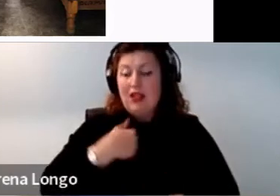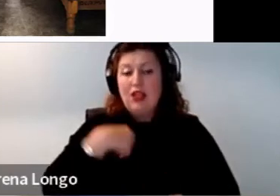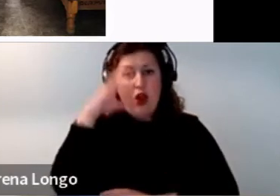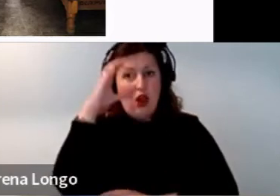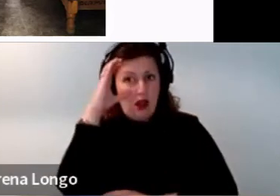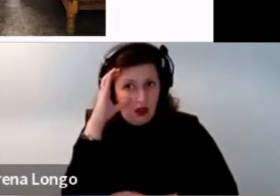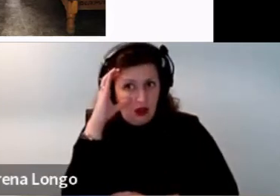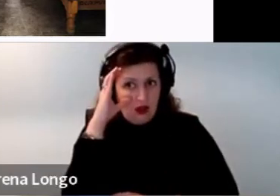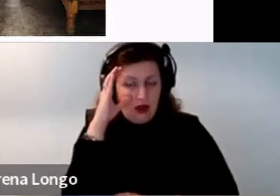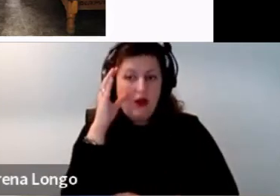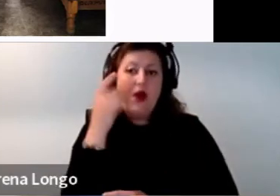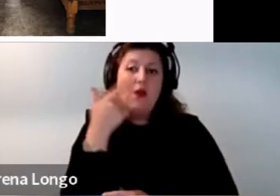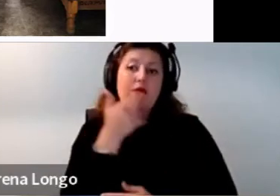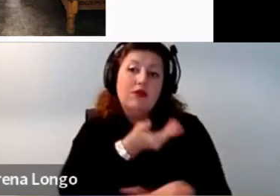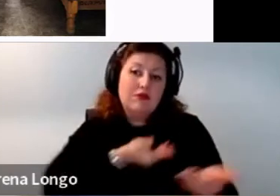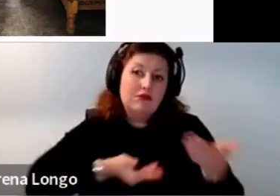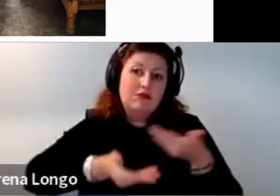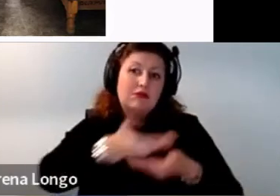in cui